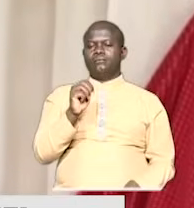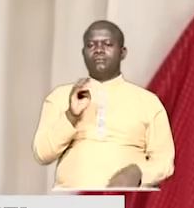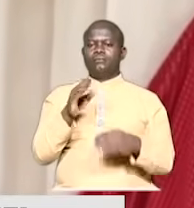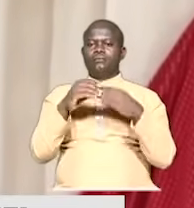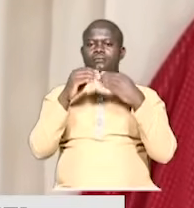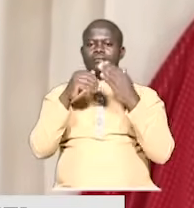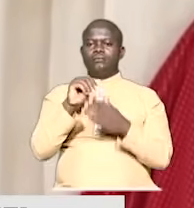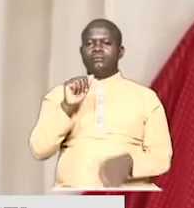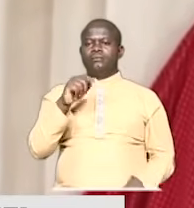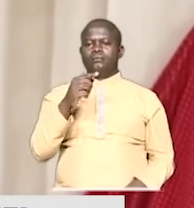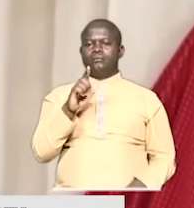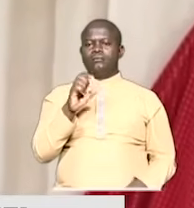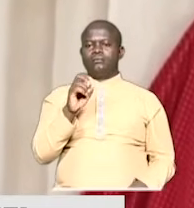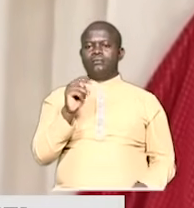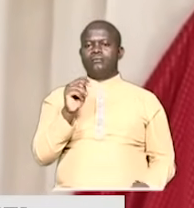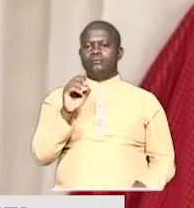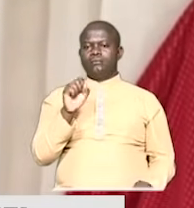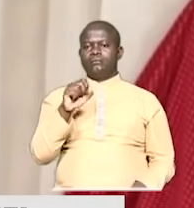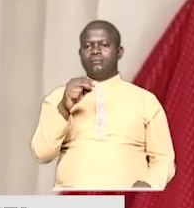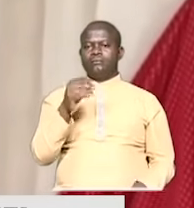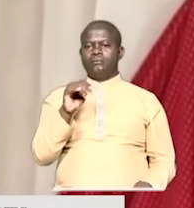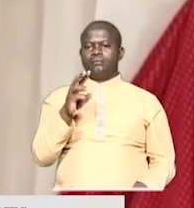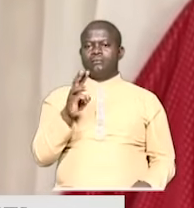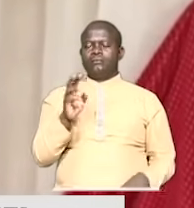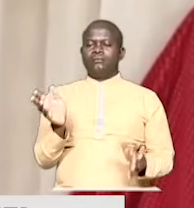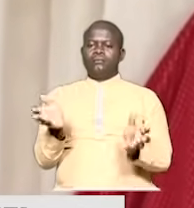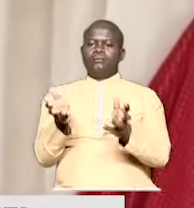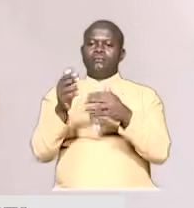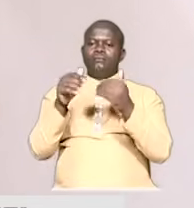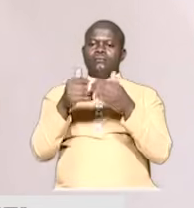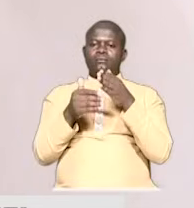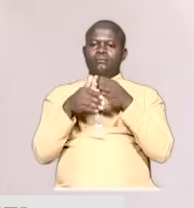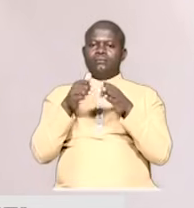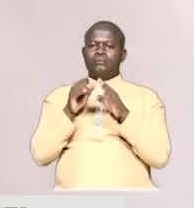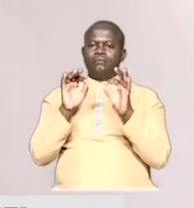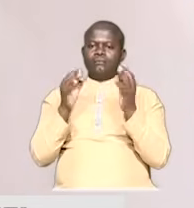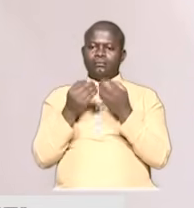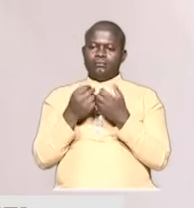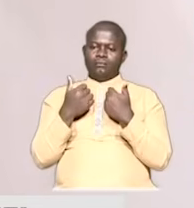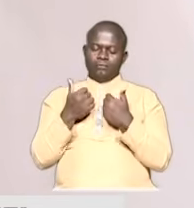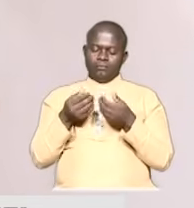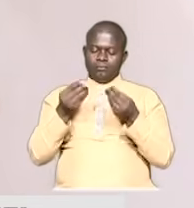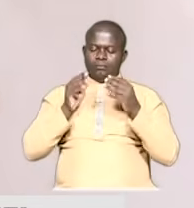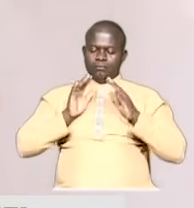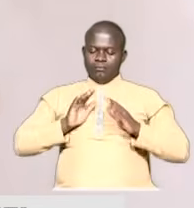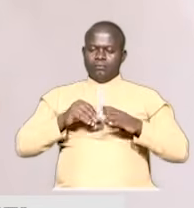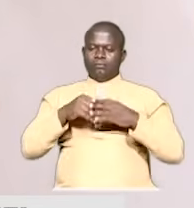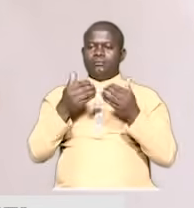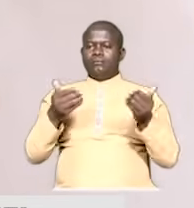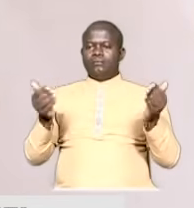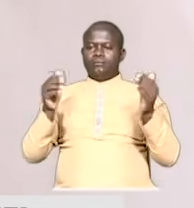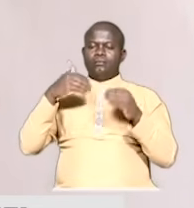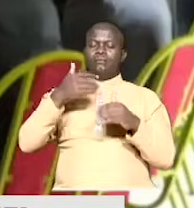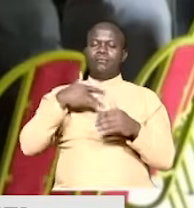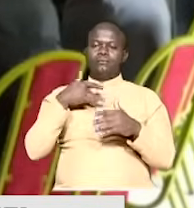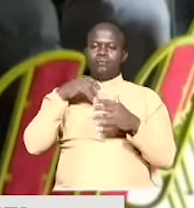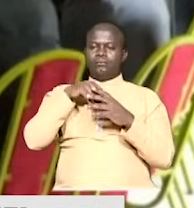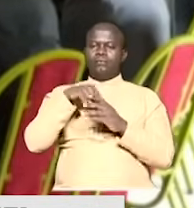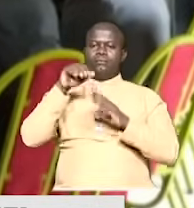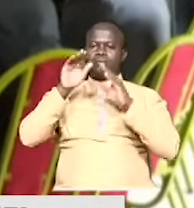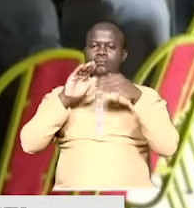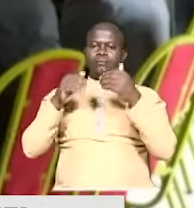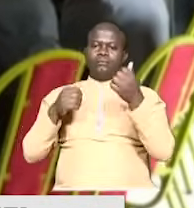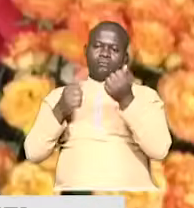Diocese Anglikani ya Shyogwe akangurira by'umwihariko ababyeyi kubaka ingo zitekanye zitanga umutuzo ku mwana, bagahora biyumvamo uruhare mu